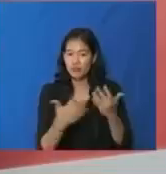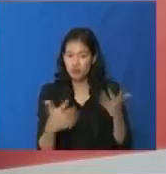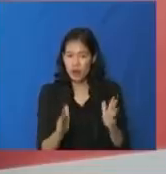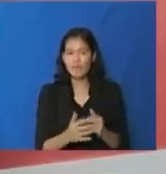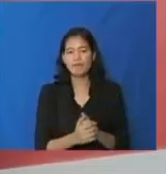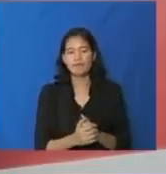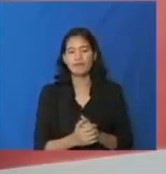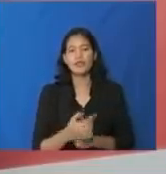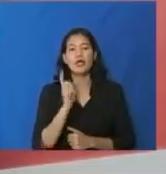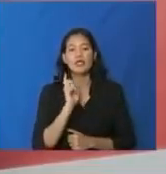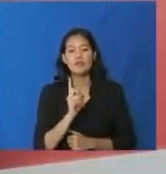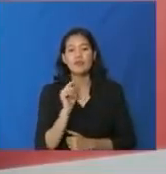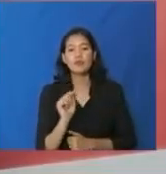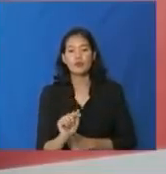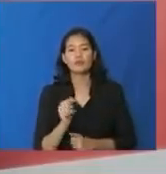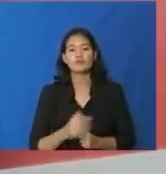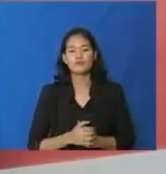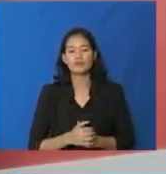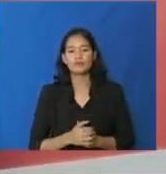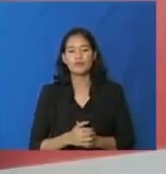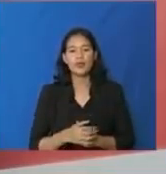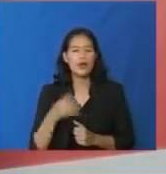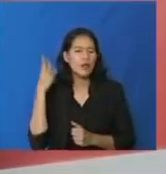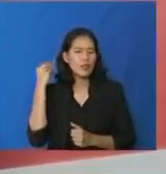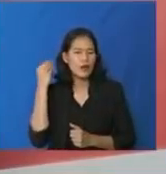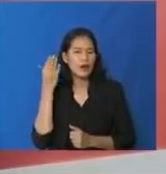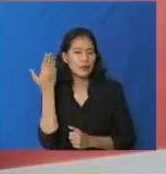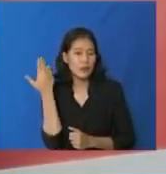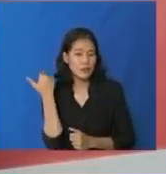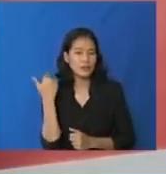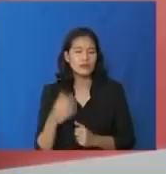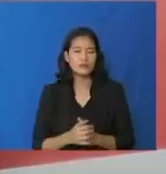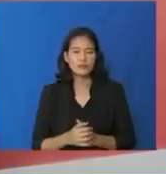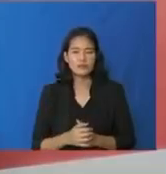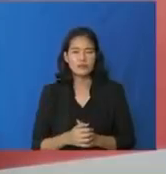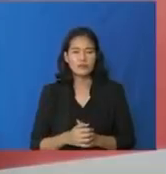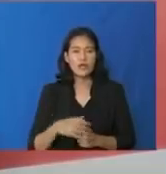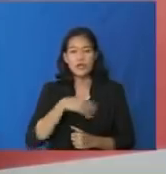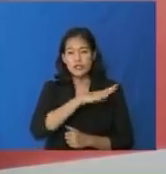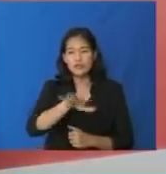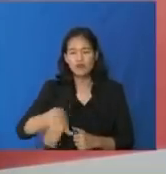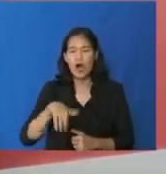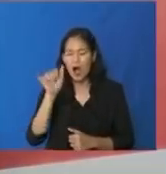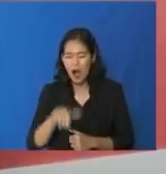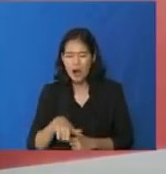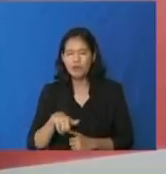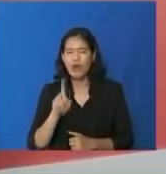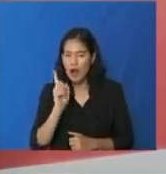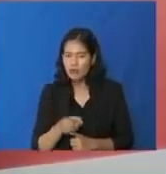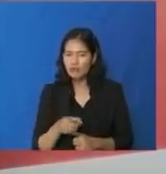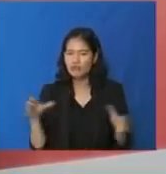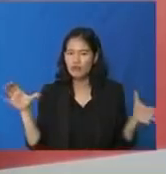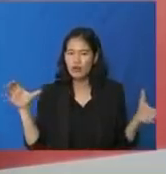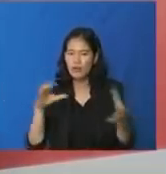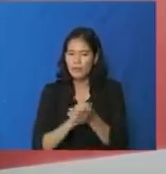kata itu Hai saya dengar jadi memang kita harus semua bersatu jangan